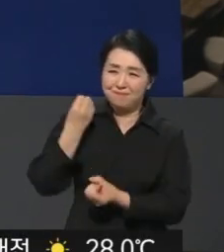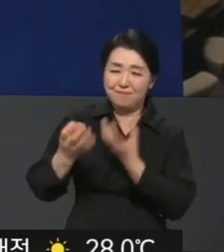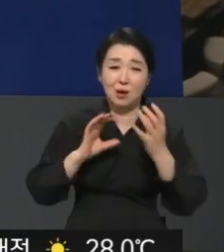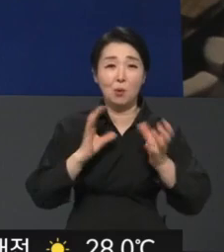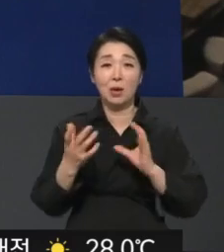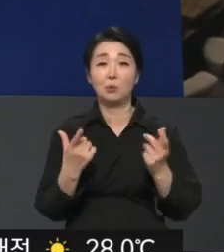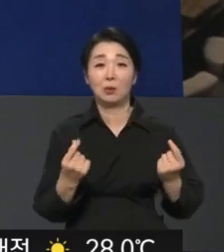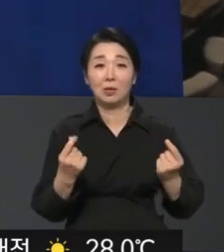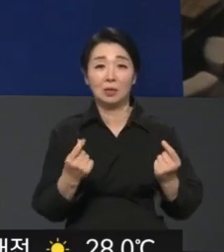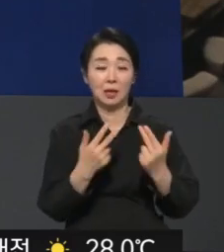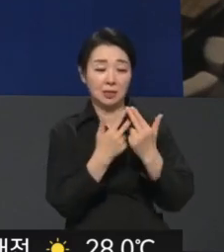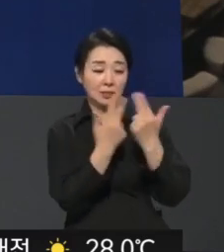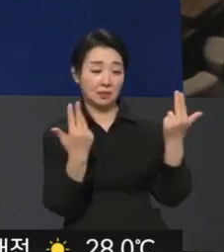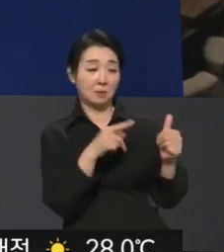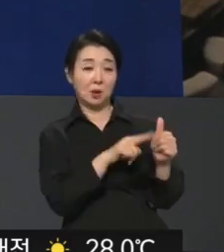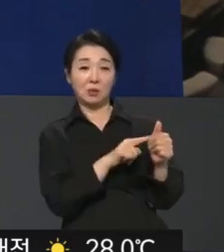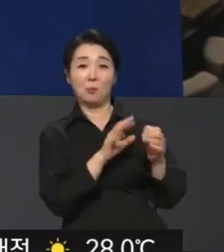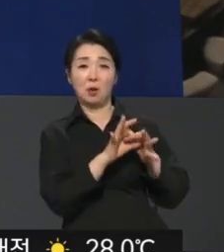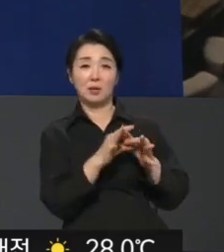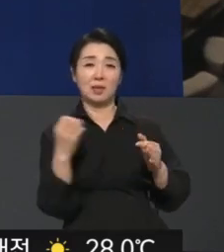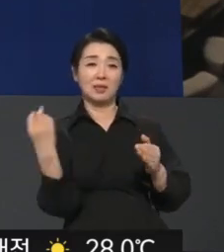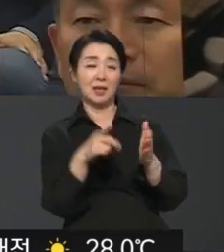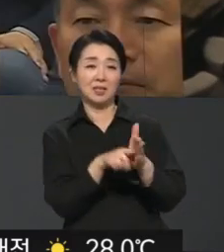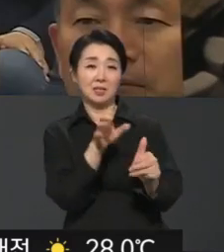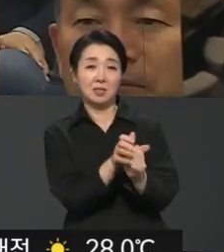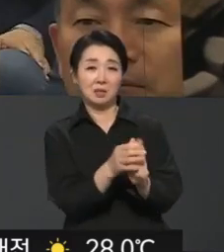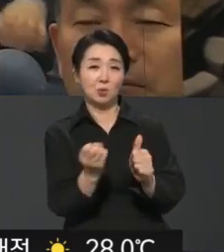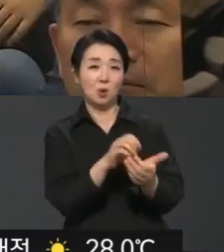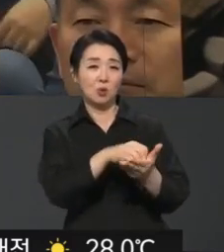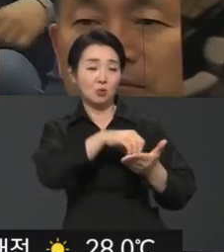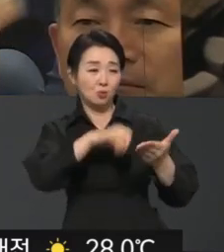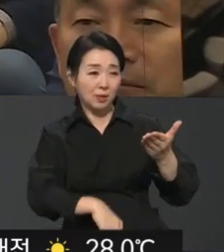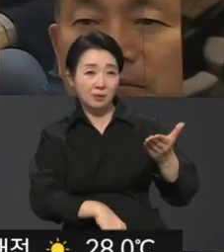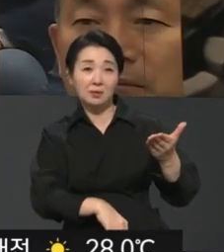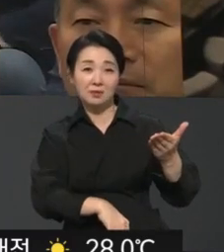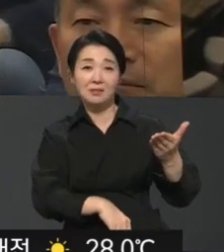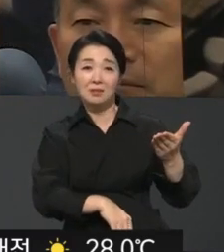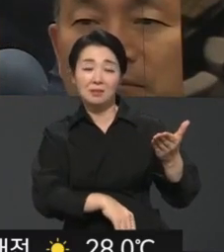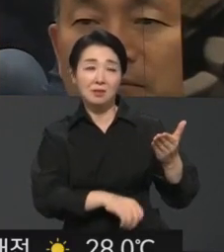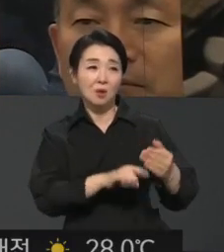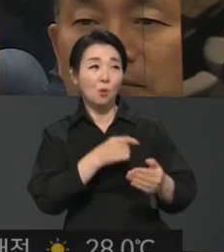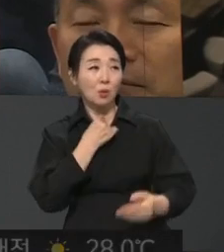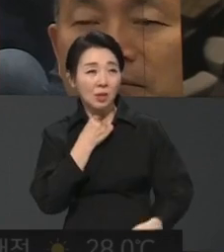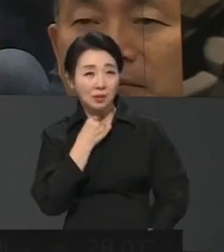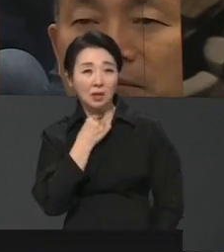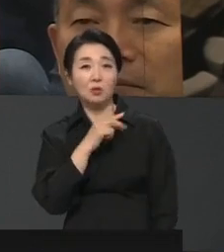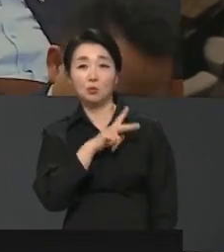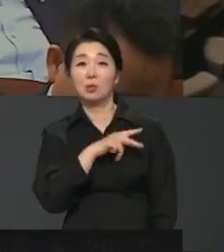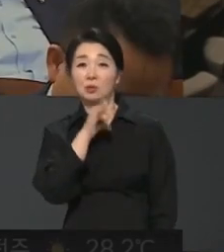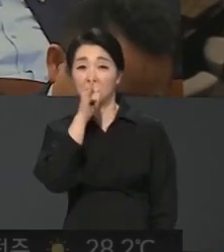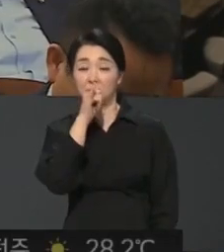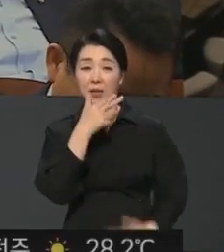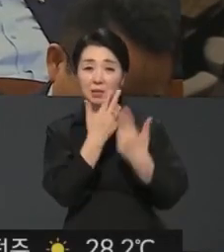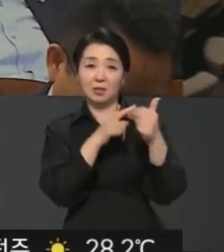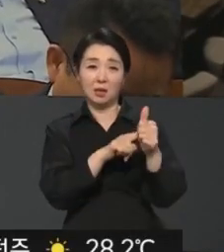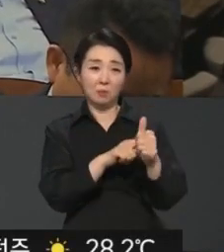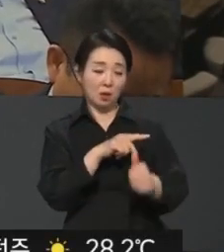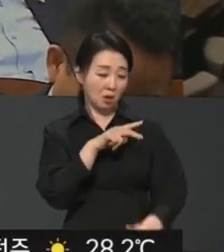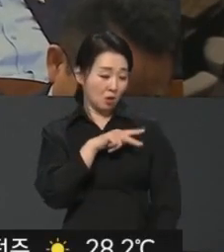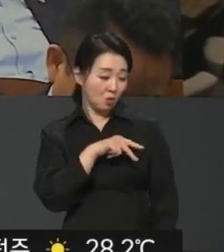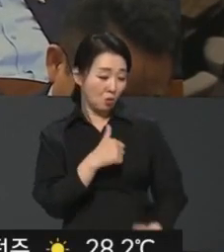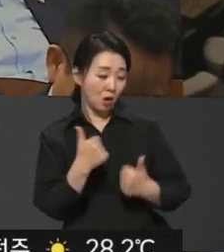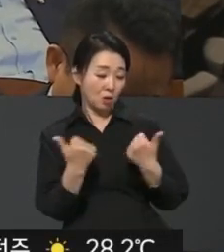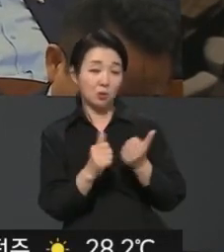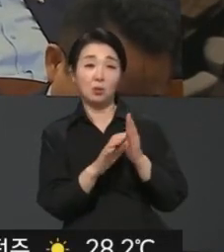분위기였지만 이재명 대표에 대한 재신임 요구, 또 퇴진론을 주장하는 의원도 있었다고 하는데요. 이 대표는 의원총회